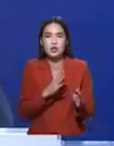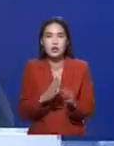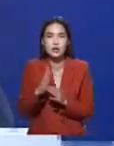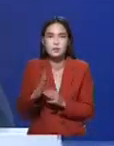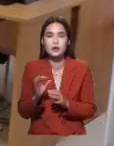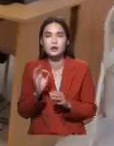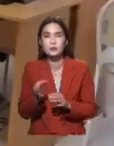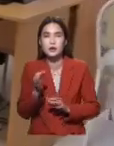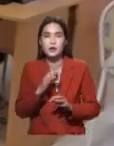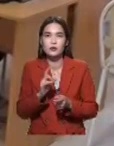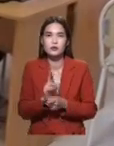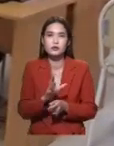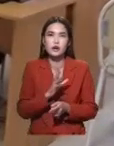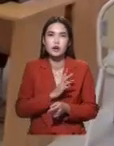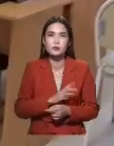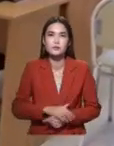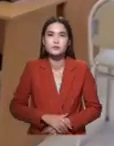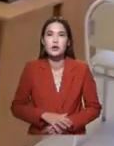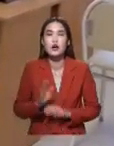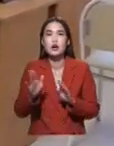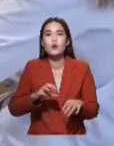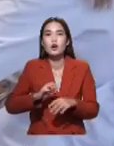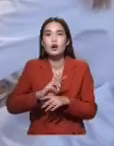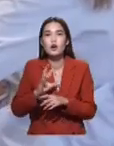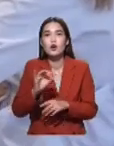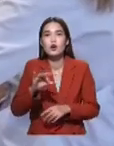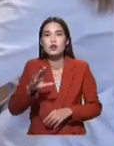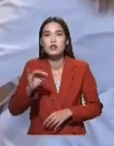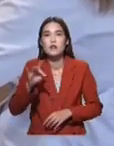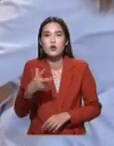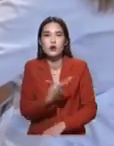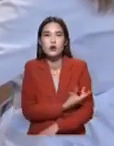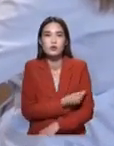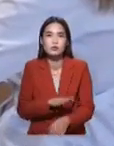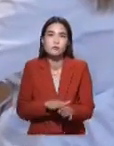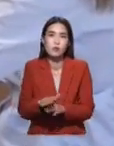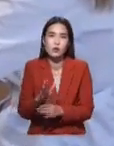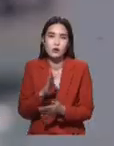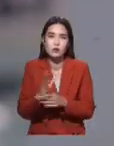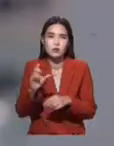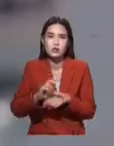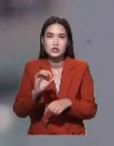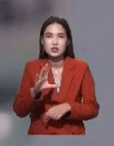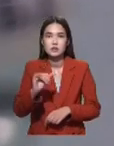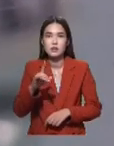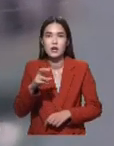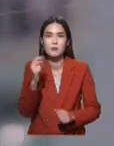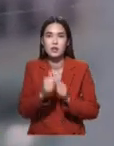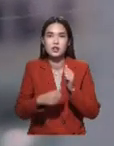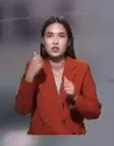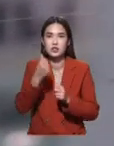комплекс вакцинации. А вот от коронавируса вакцинация идет полным ходом. По словам Исмагамбетовой,